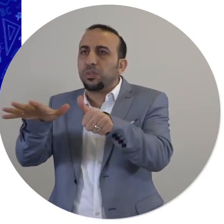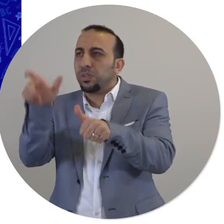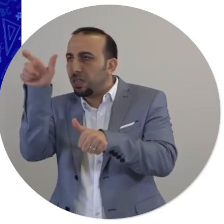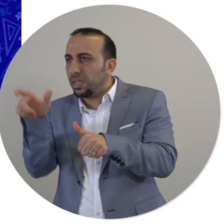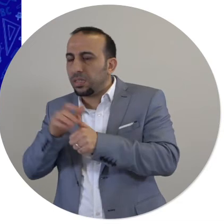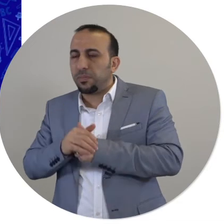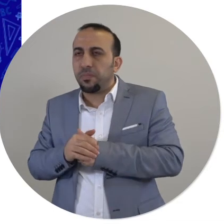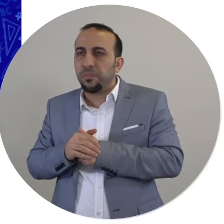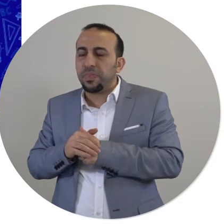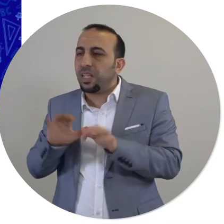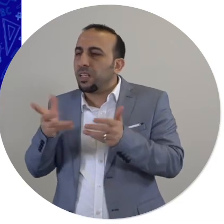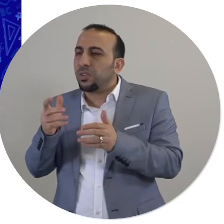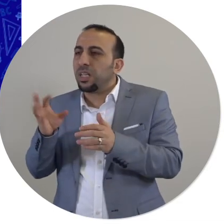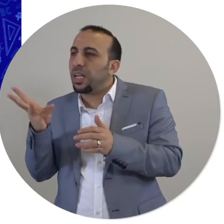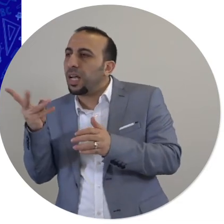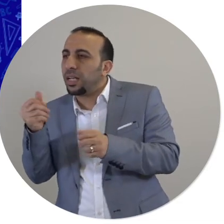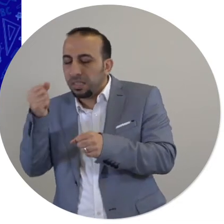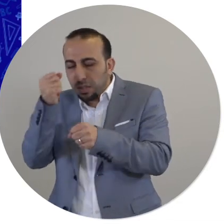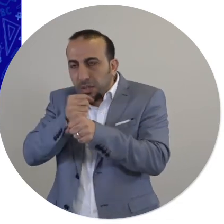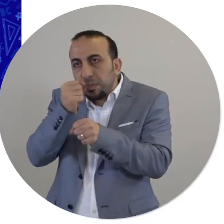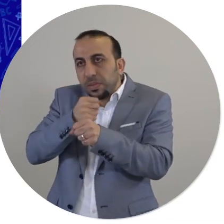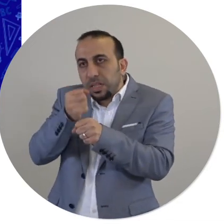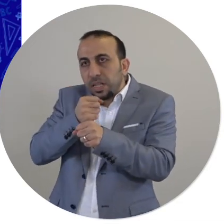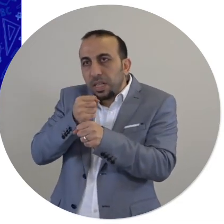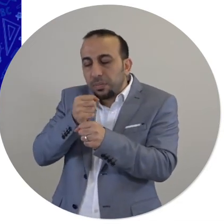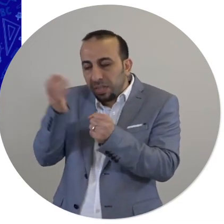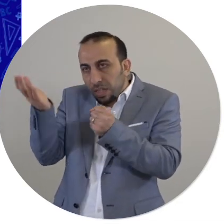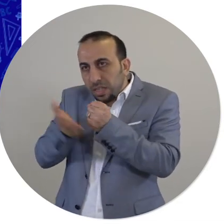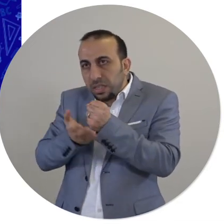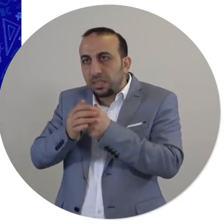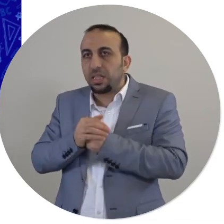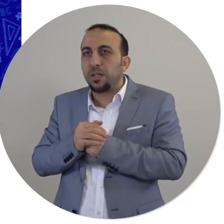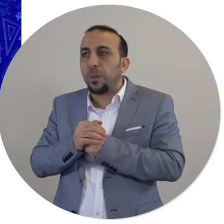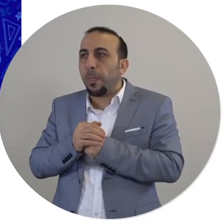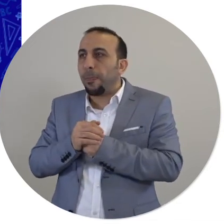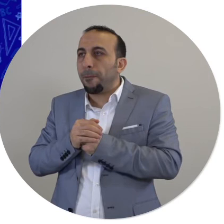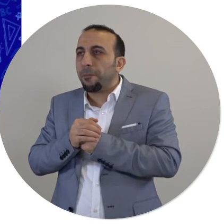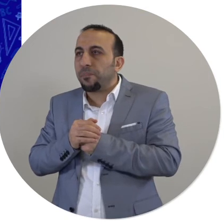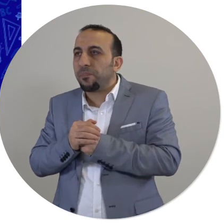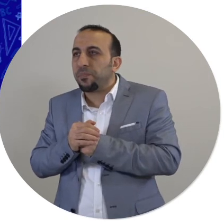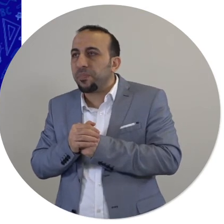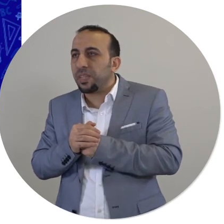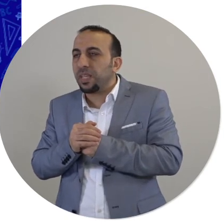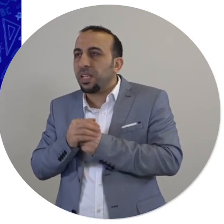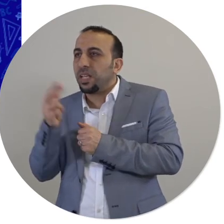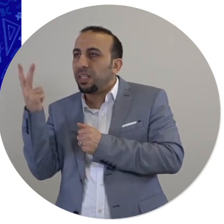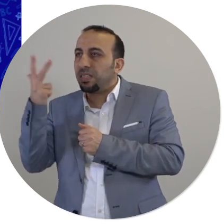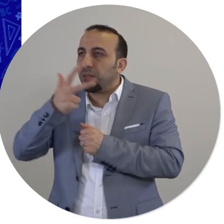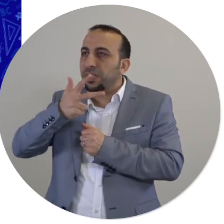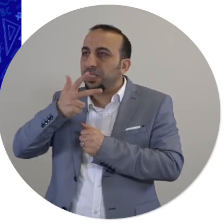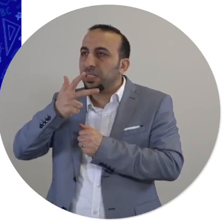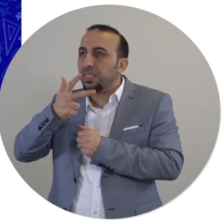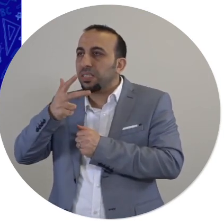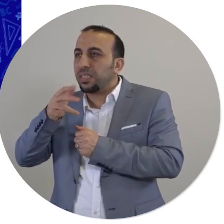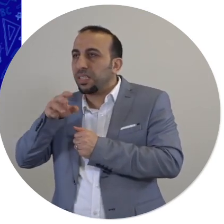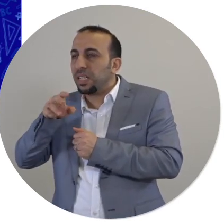كان المسألة في هذه الطريقة، فمن السهل لك عزيزي الطالب أنك تحط المعطيات على صوب علشان تكتب القانون